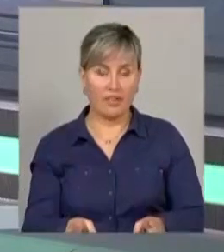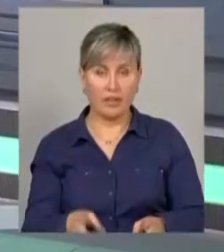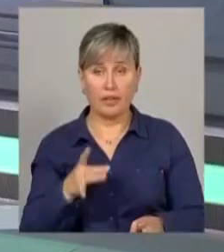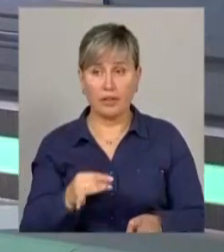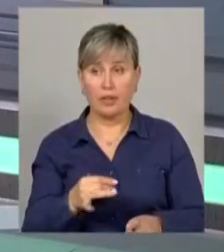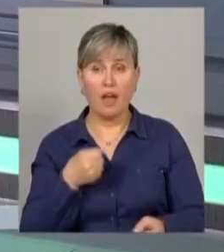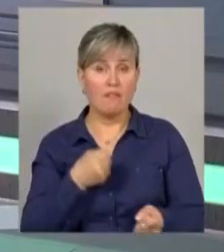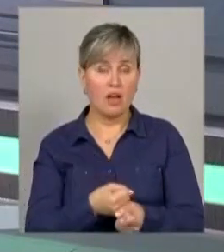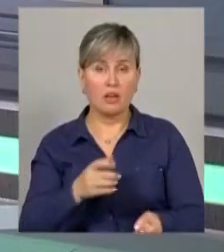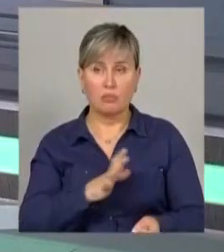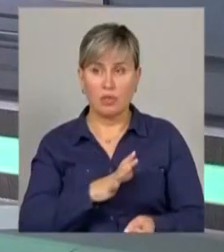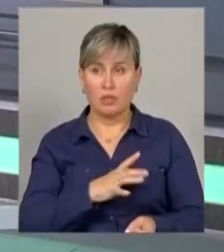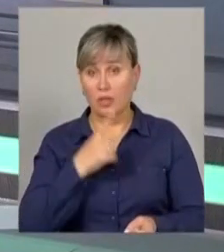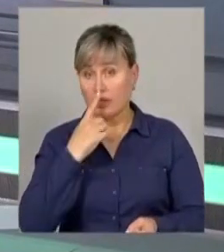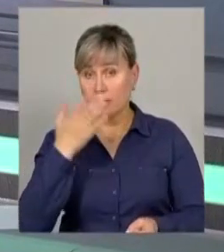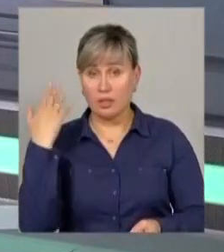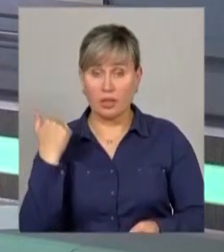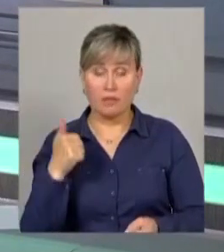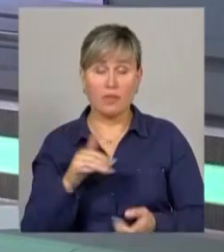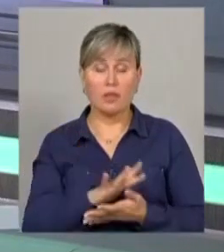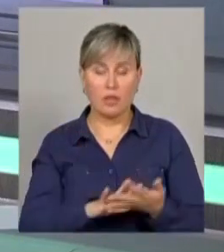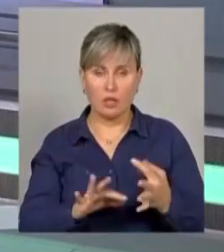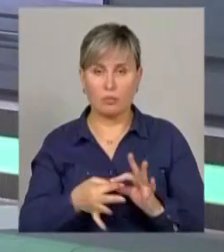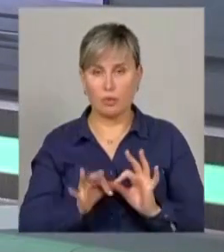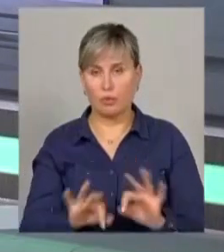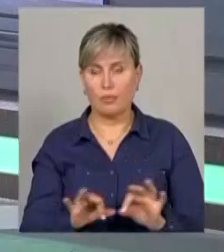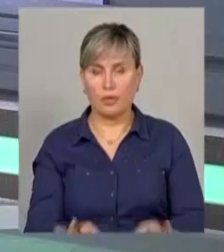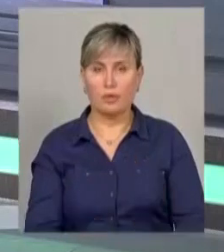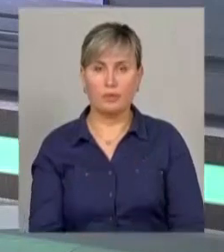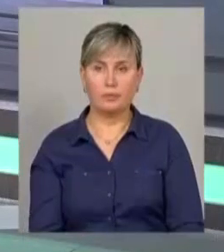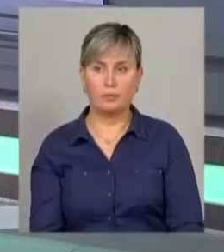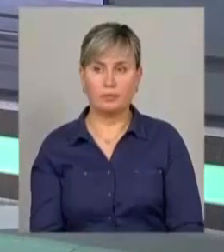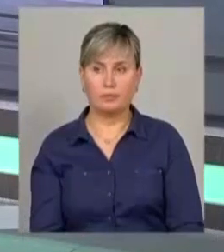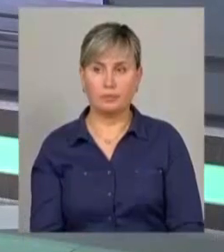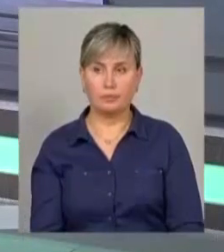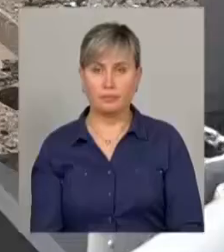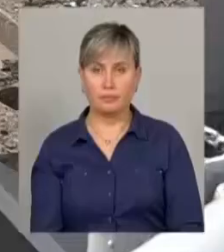Напомню, авария произошла накануне. Все подробности в материале Дамира Анитова.